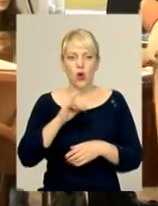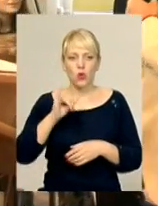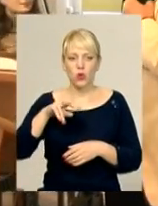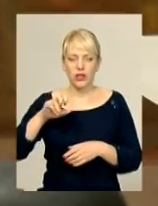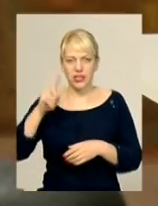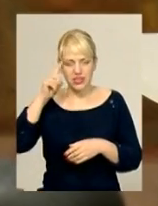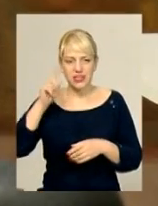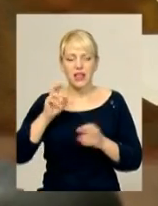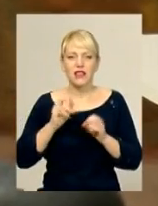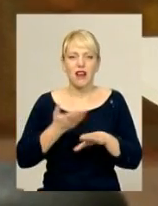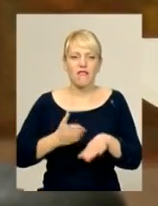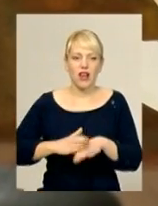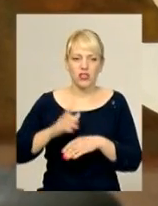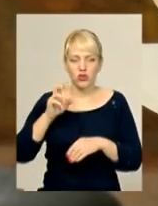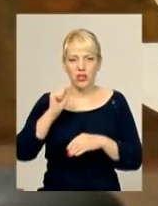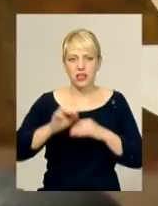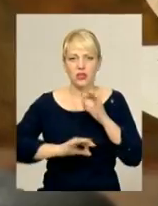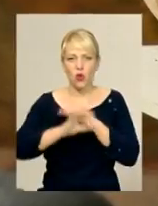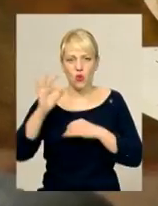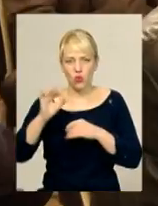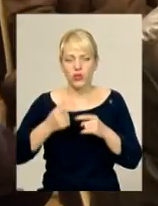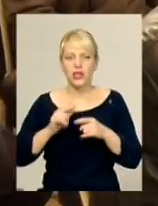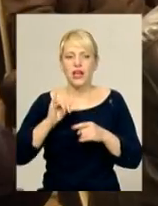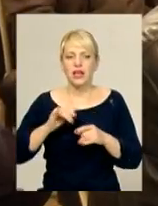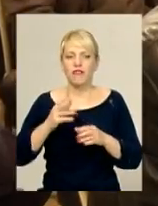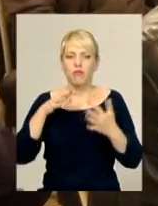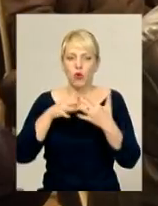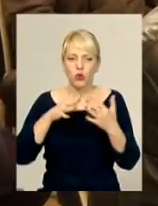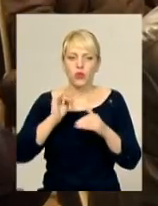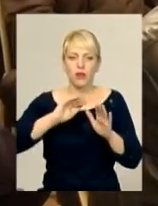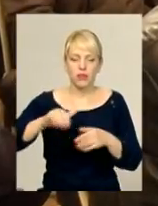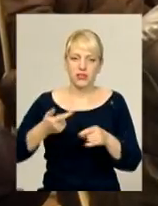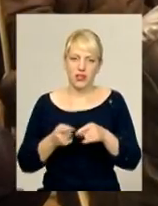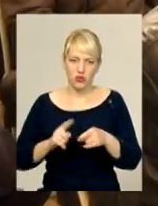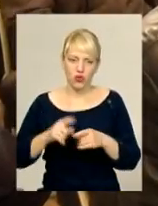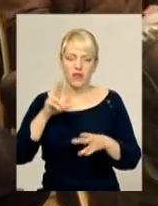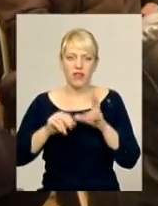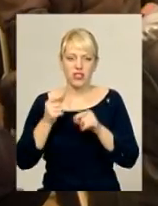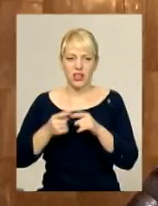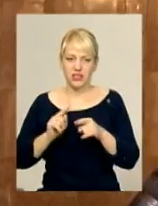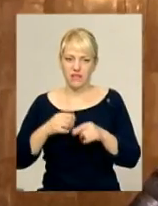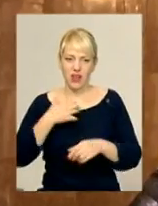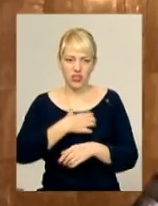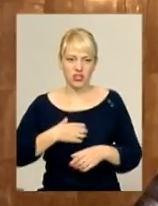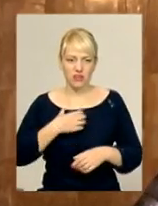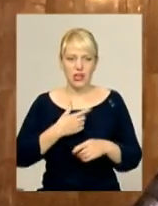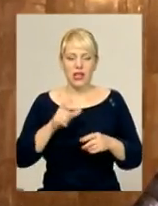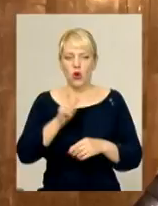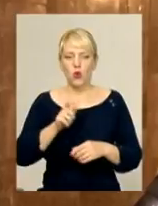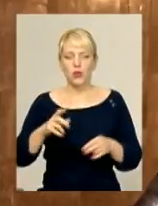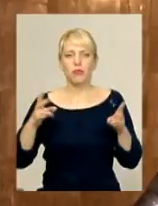не зі слів знає, як зараз важко українським бійцям не лише в бою, а й після нього, тож такі акції вважає дуже важливими. «Цим людям